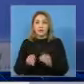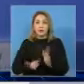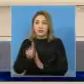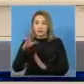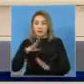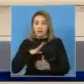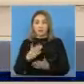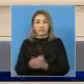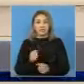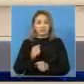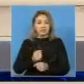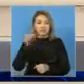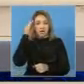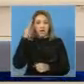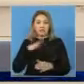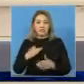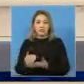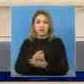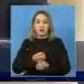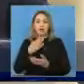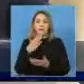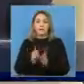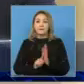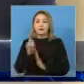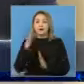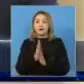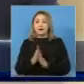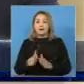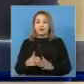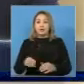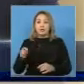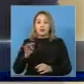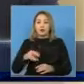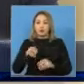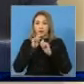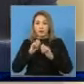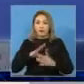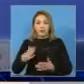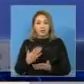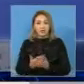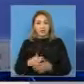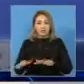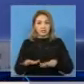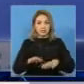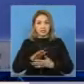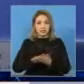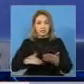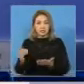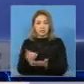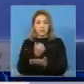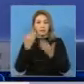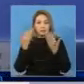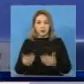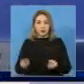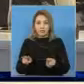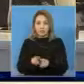кесілгенді. Жас ақындардың шығармалар жинағы жарық көріп, Алтын жебе бәйгесінің лауреаттары марапатталды. Игі шара жалғасын тапты. Бүгін